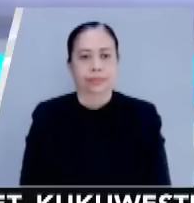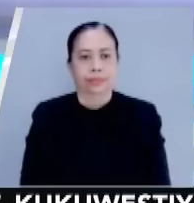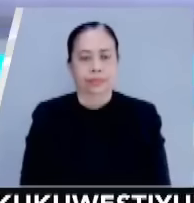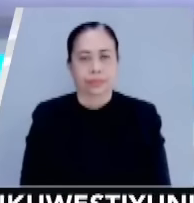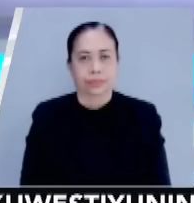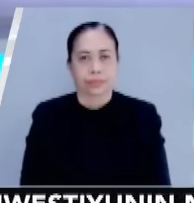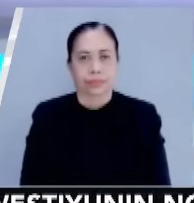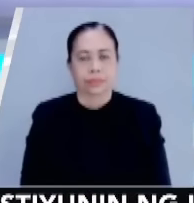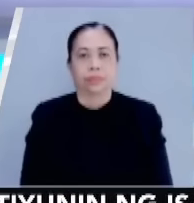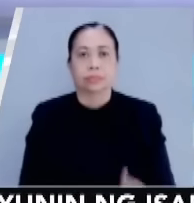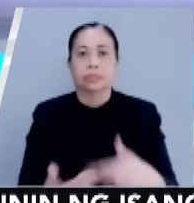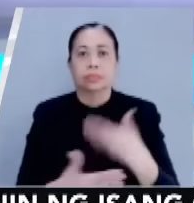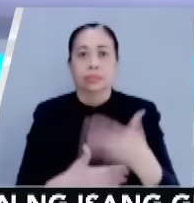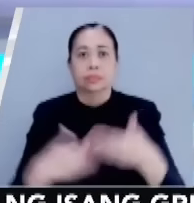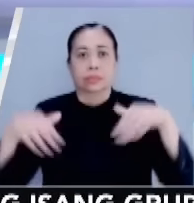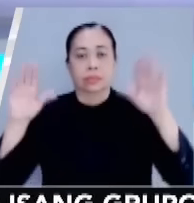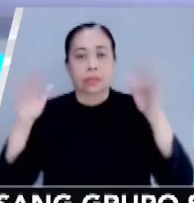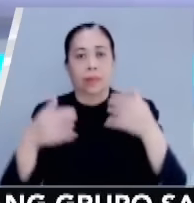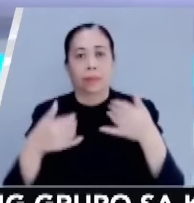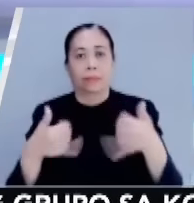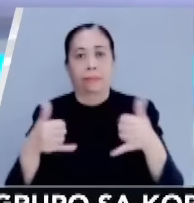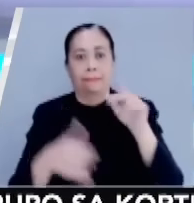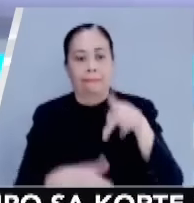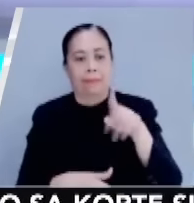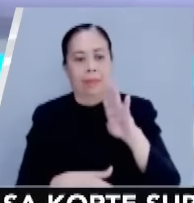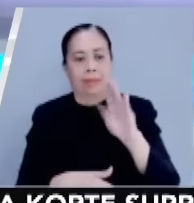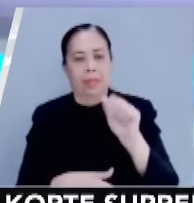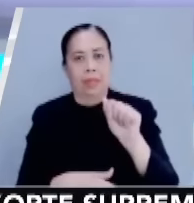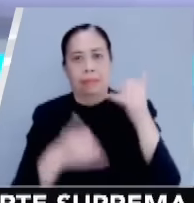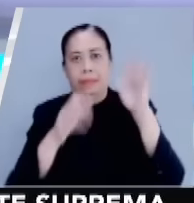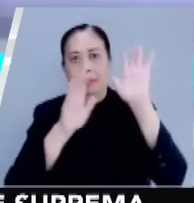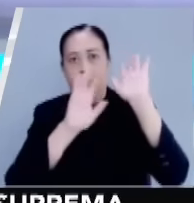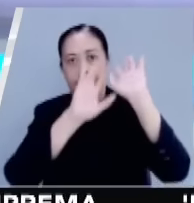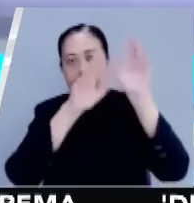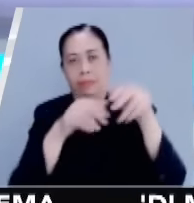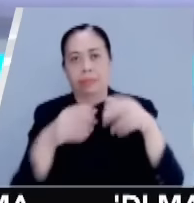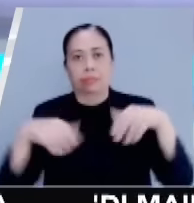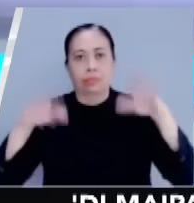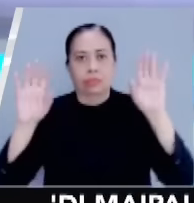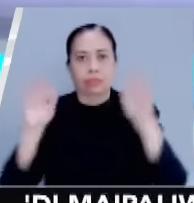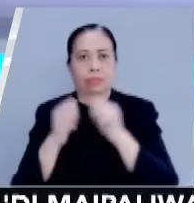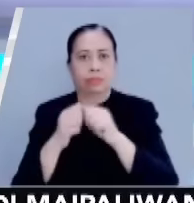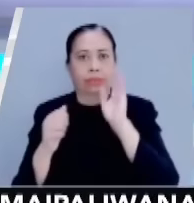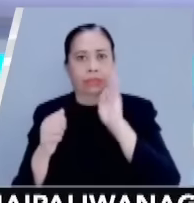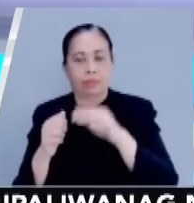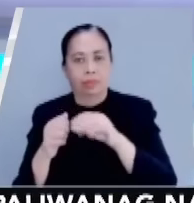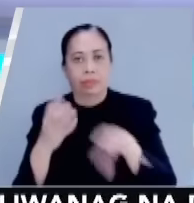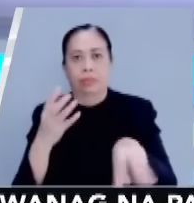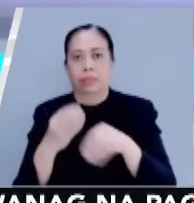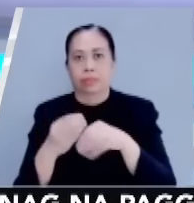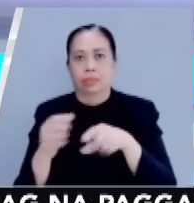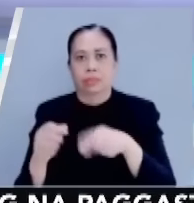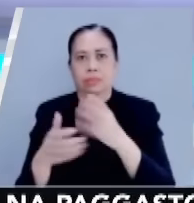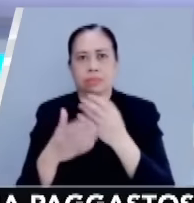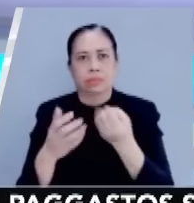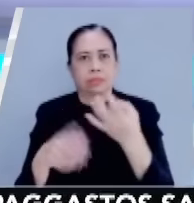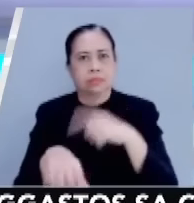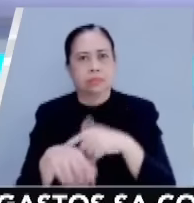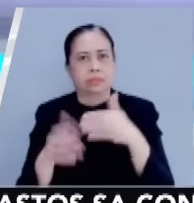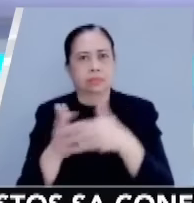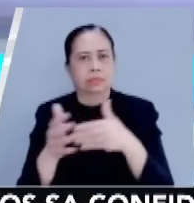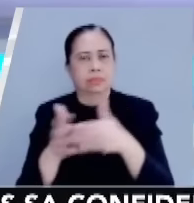Sumuko na ang PBA player na si John Amores na namaril sa Laguna, gayon din ang kanyang kapatid. Dagdag ito sa ilang beses ng pagkakasangkot